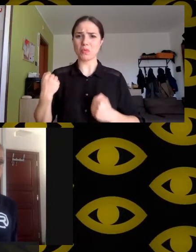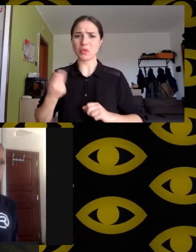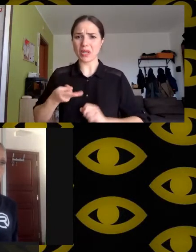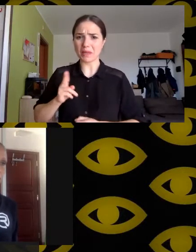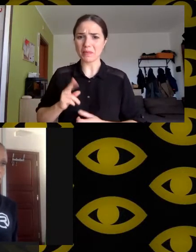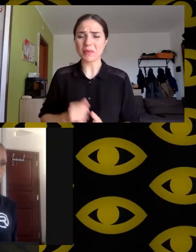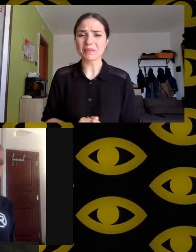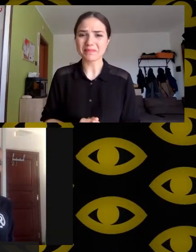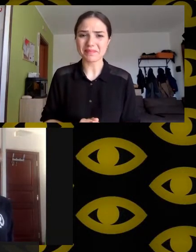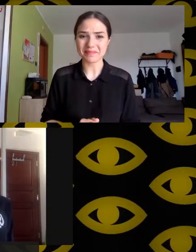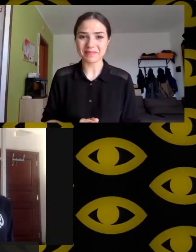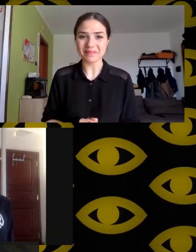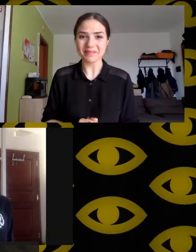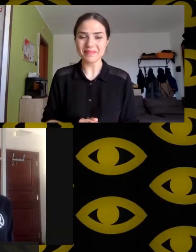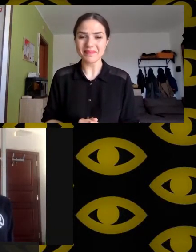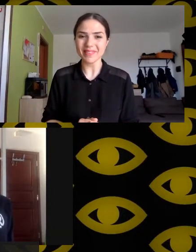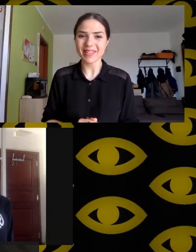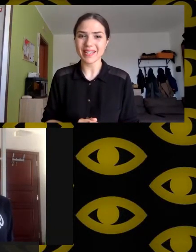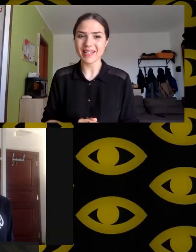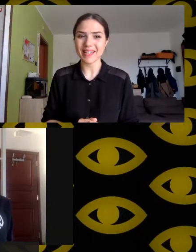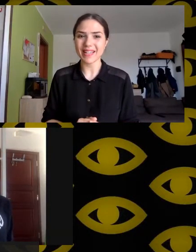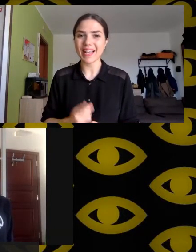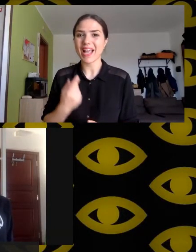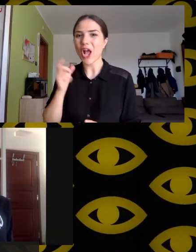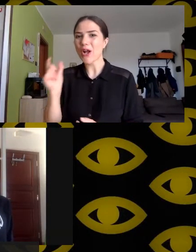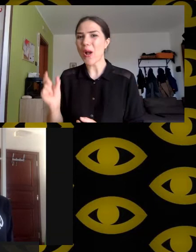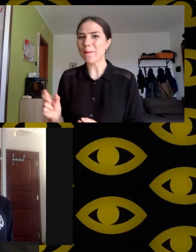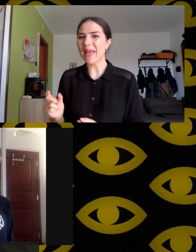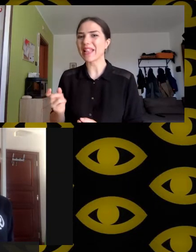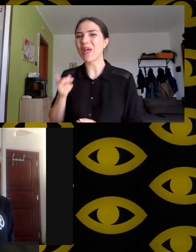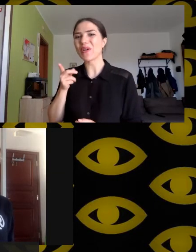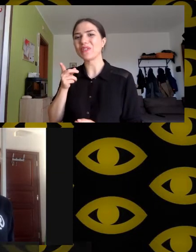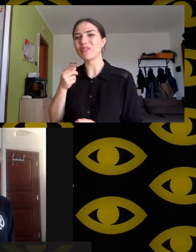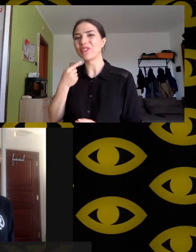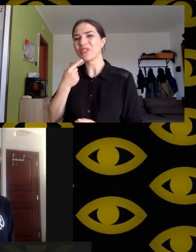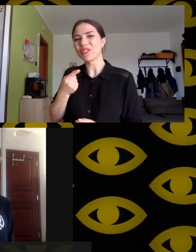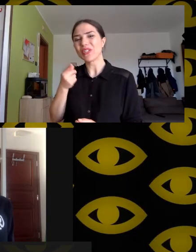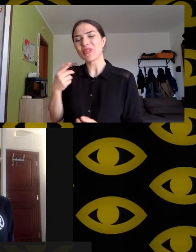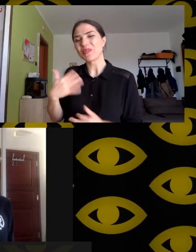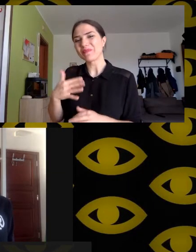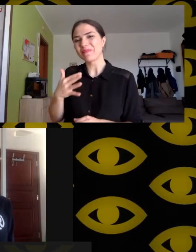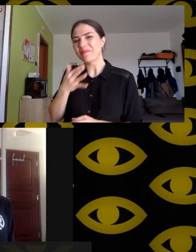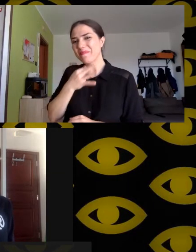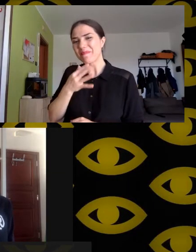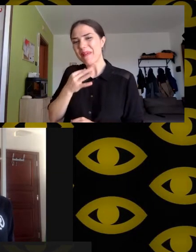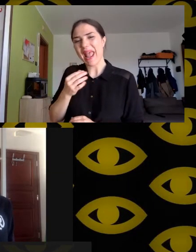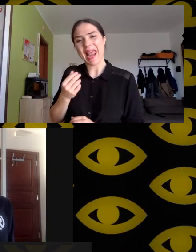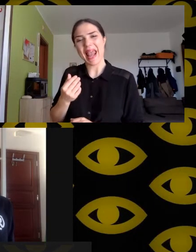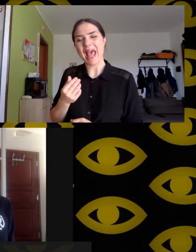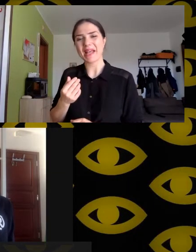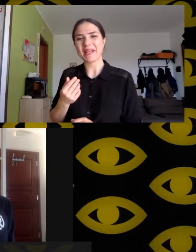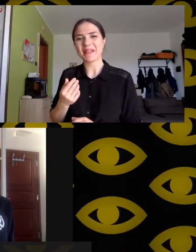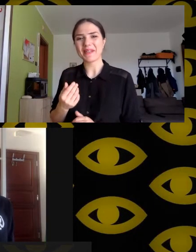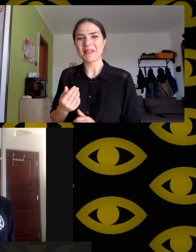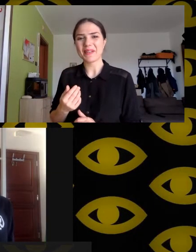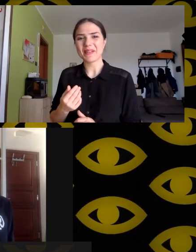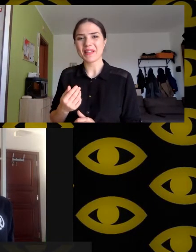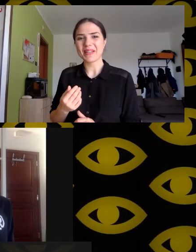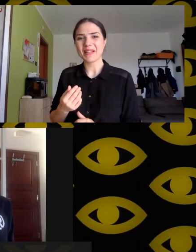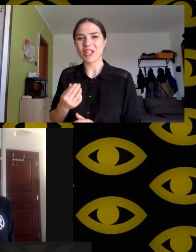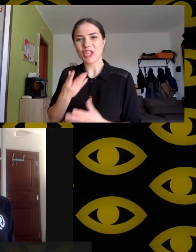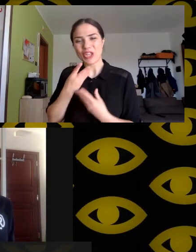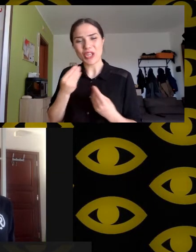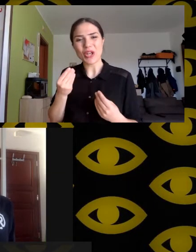che sei piacevolissima e meravigliosa. Oltre, aveva già detto prima che io vedo le immagini nel sogno e